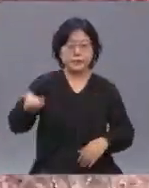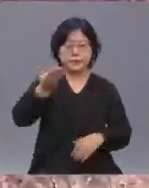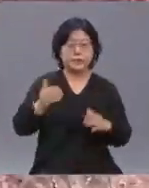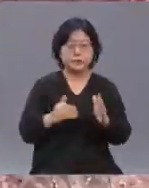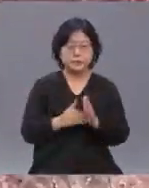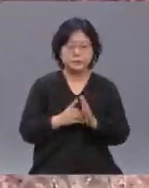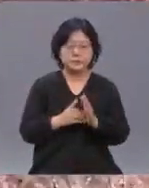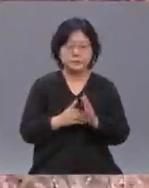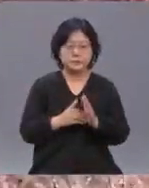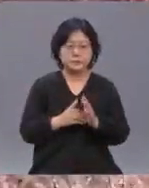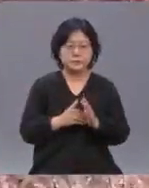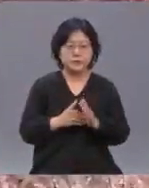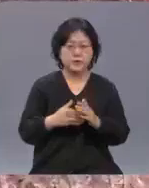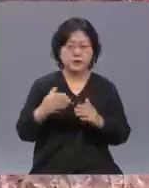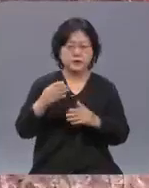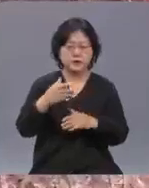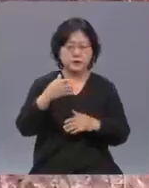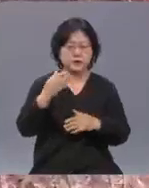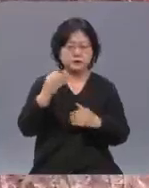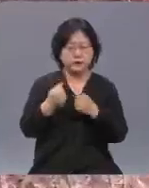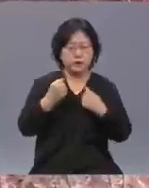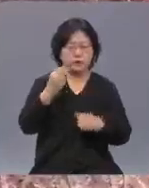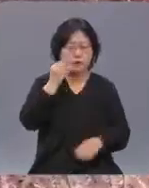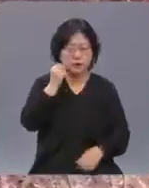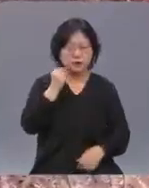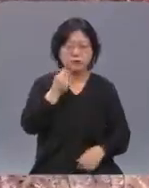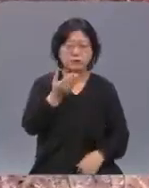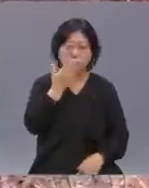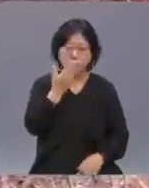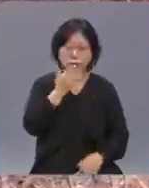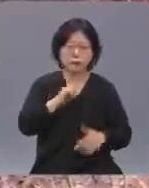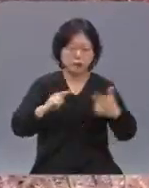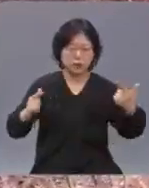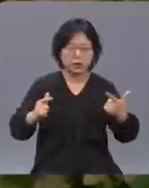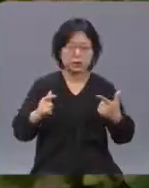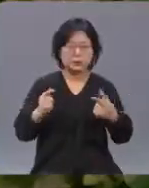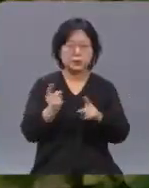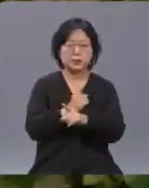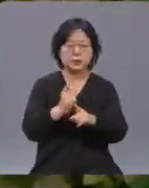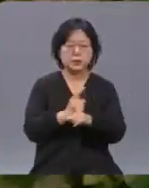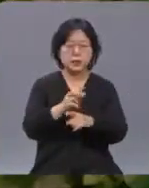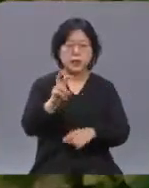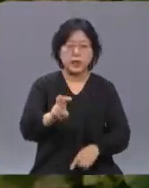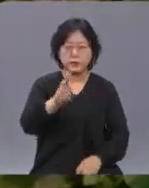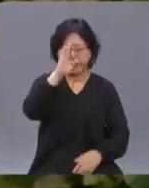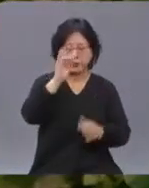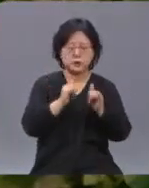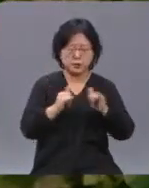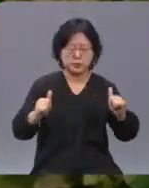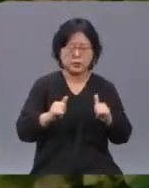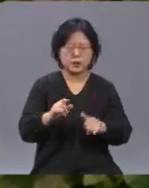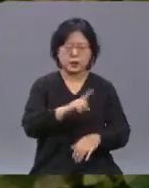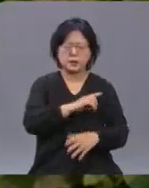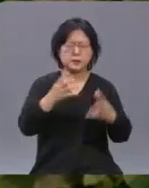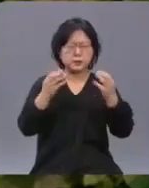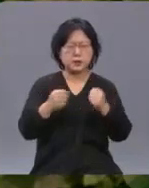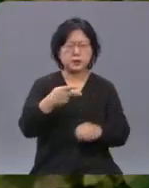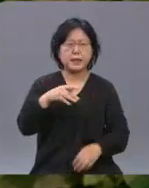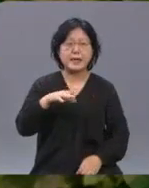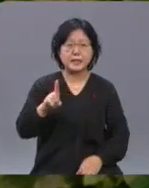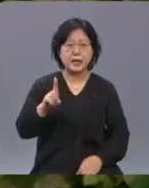겁니다 체지방률과 기초대사 식생활평가도 개선됐습니다 보통 암환자들이 가장 많이 가지고 있는게